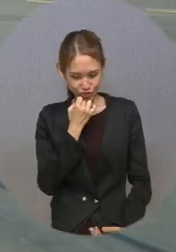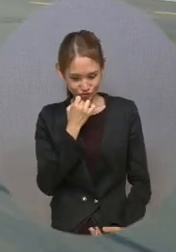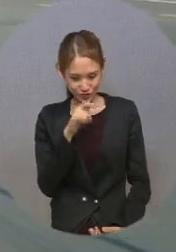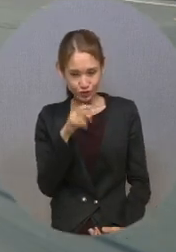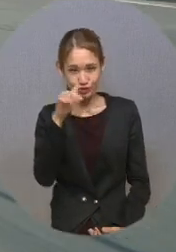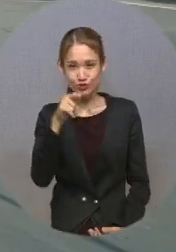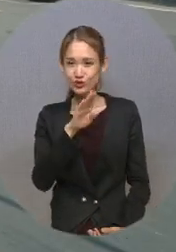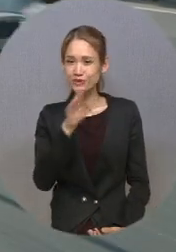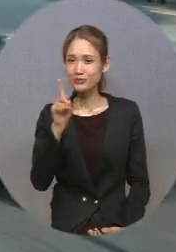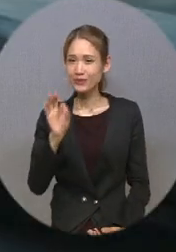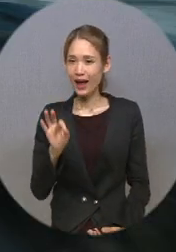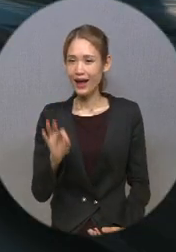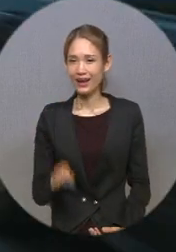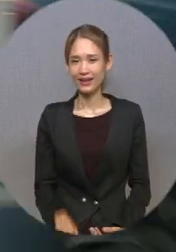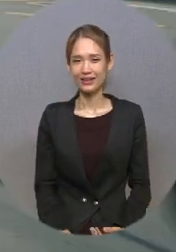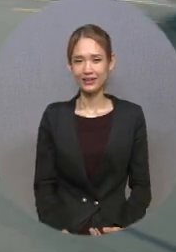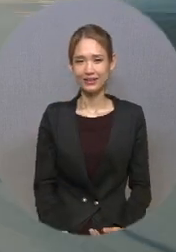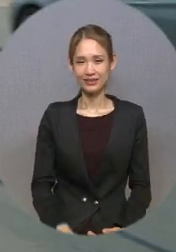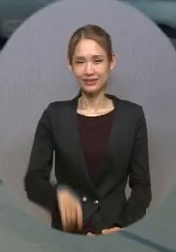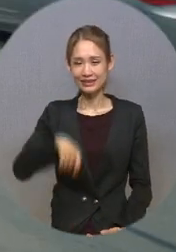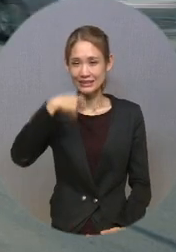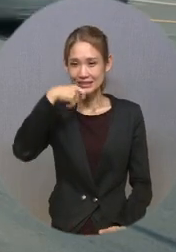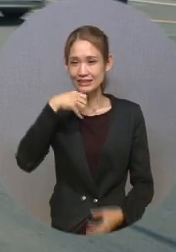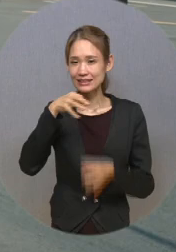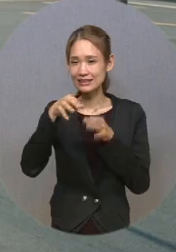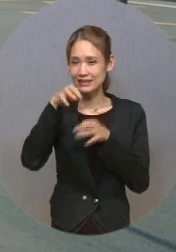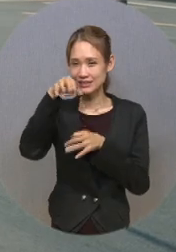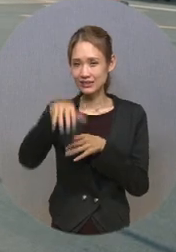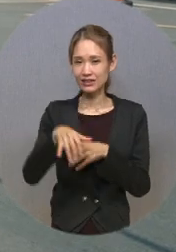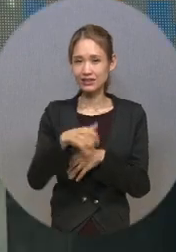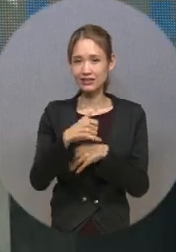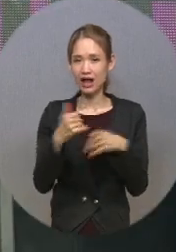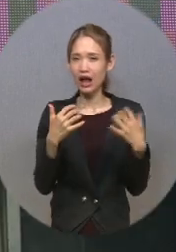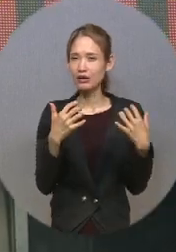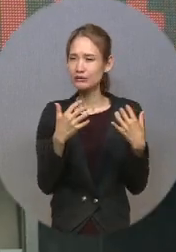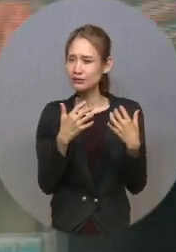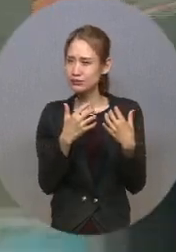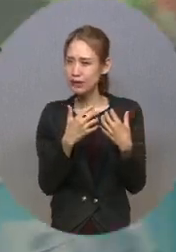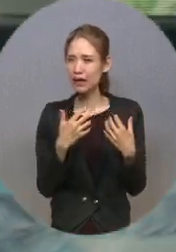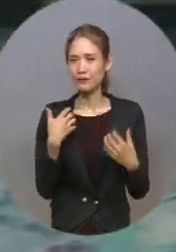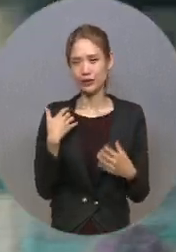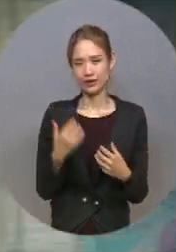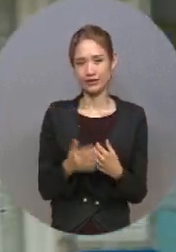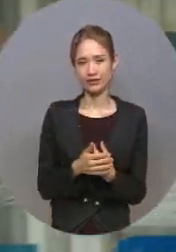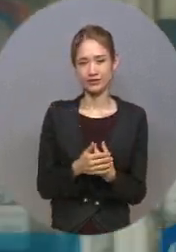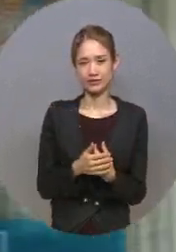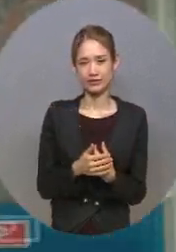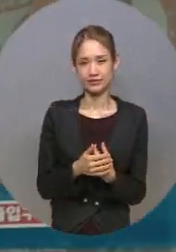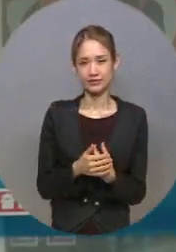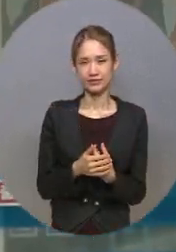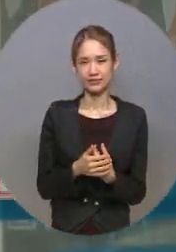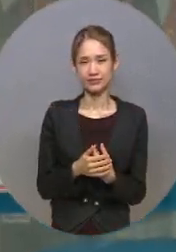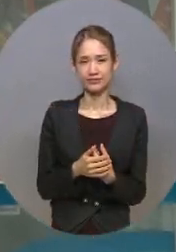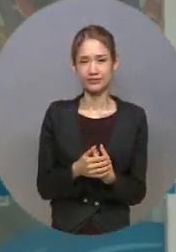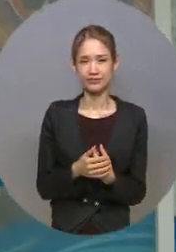예. 여기가 우리 식당인데 여기는 좀 사람 많을 수도 있어요. 쓰고 들어가야겠네.